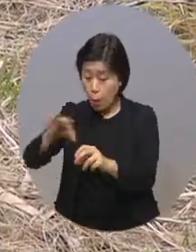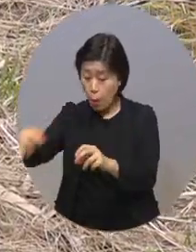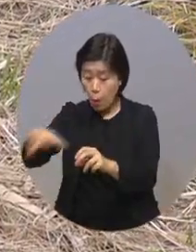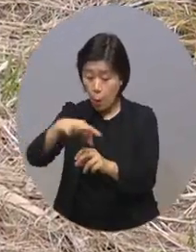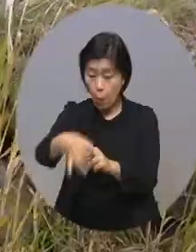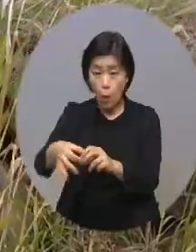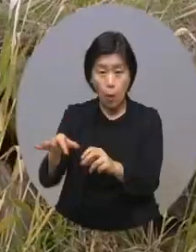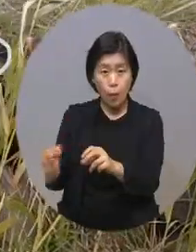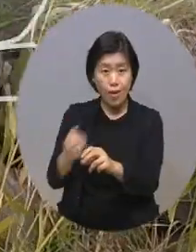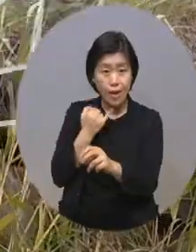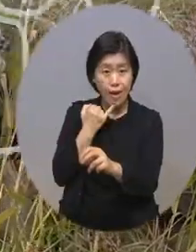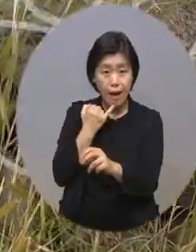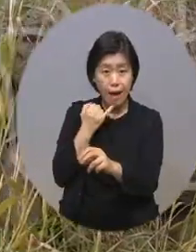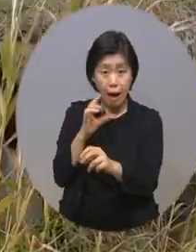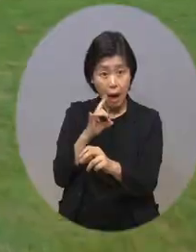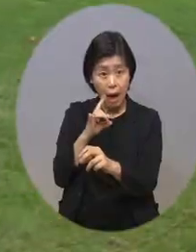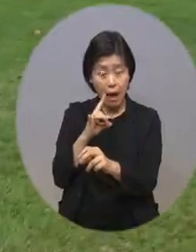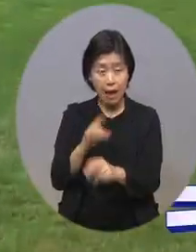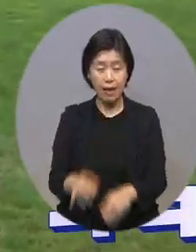움직이면 안 돼. 도전!